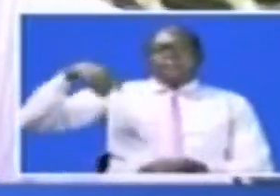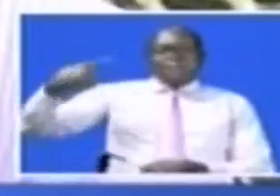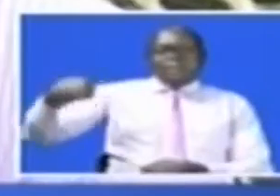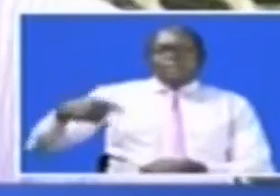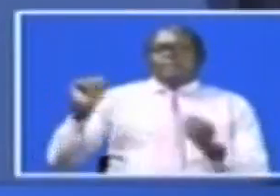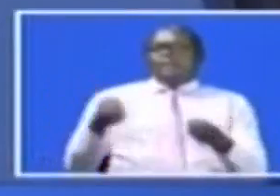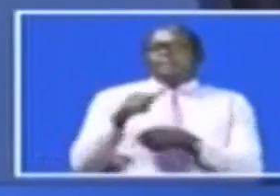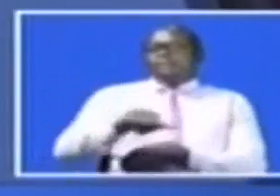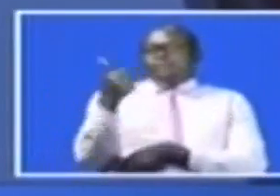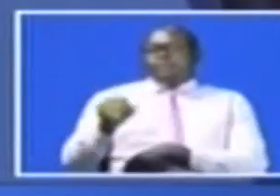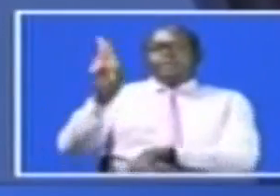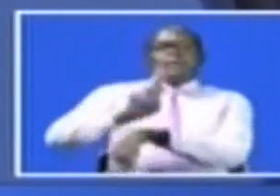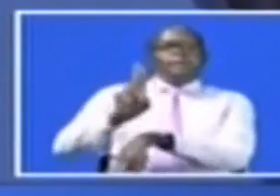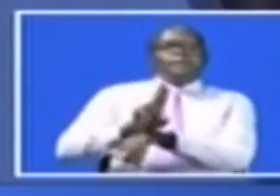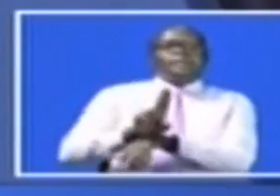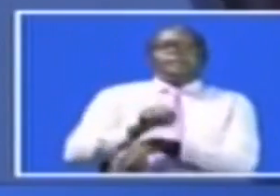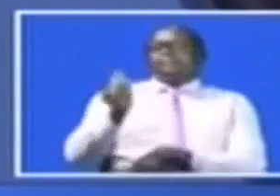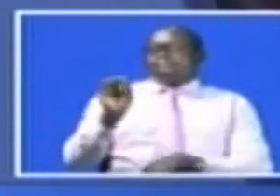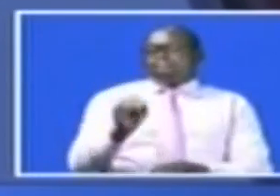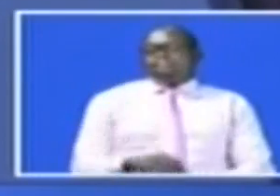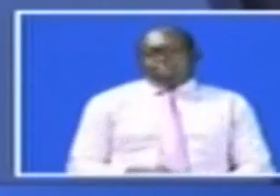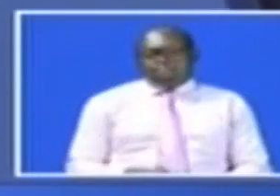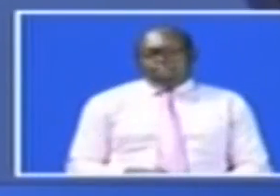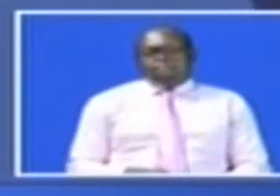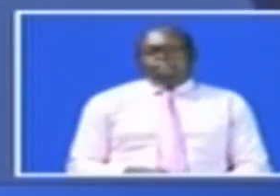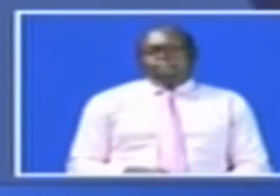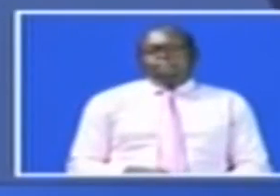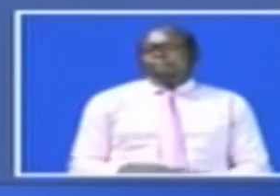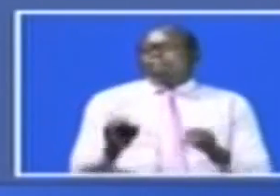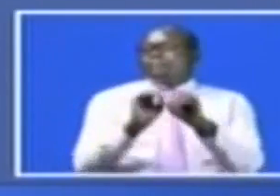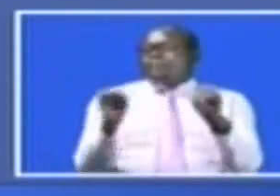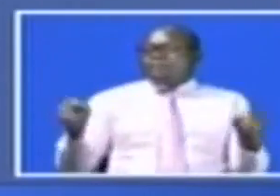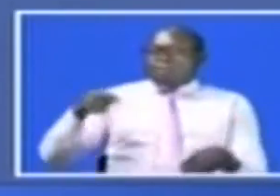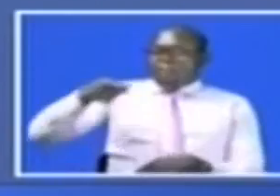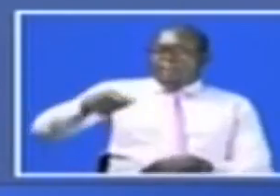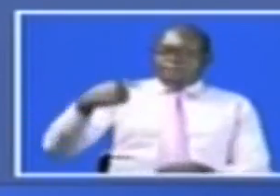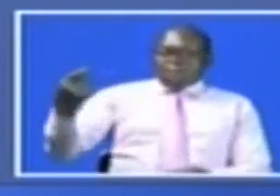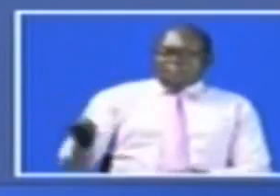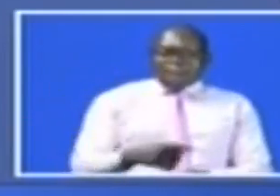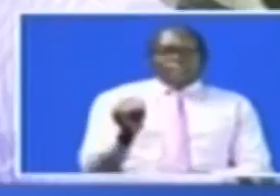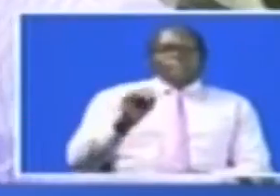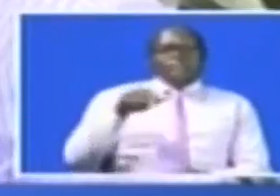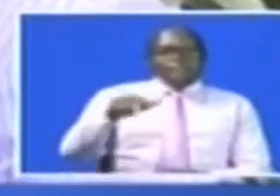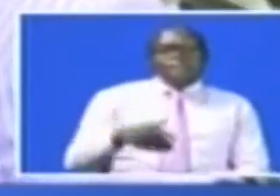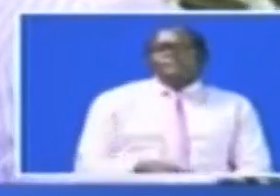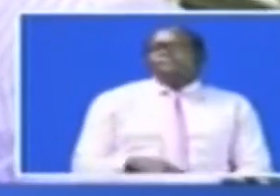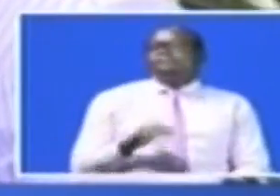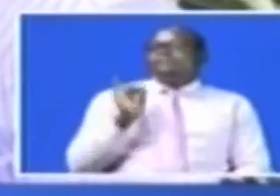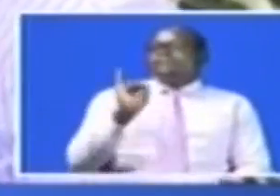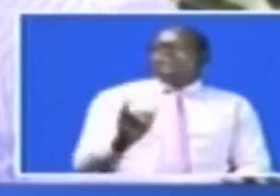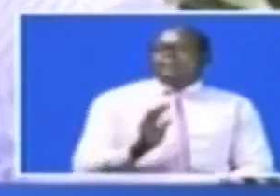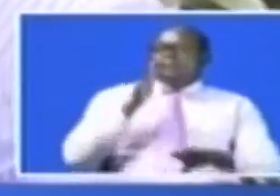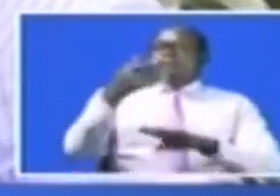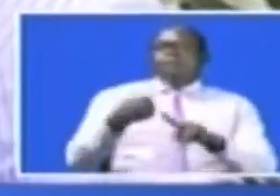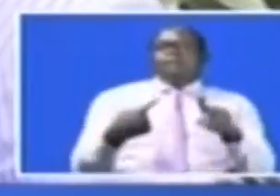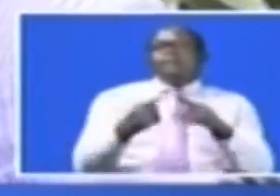machine. You cannot use any source. Na tena hakuna mambo ya kulipa kwa kila mwezi. Intakana